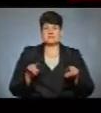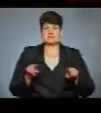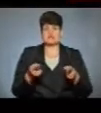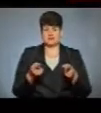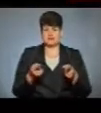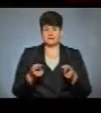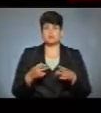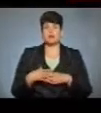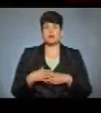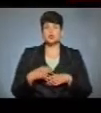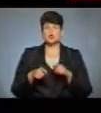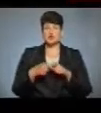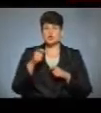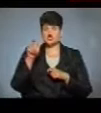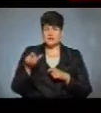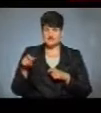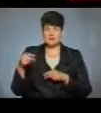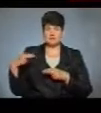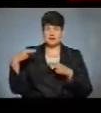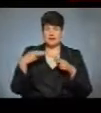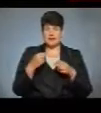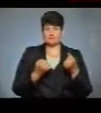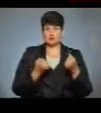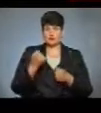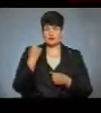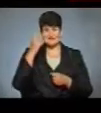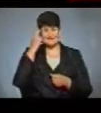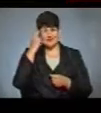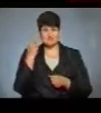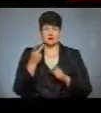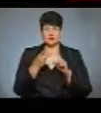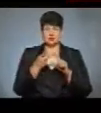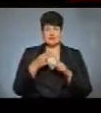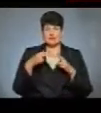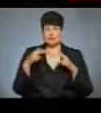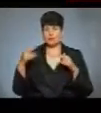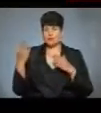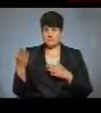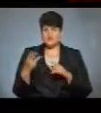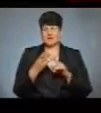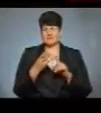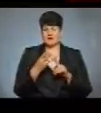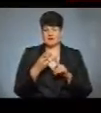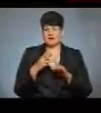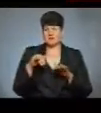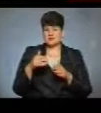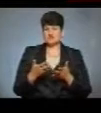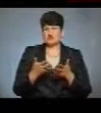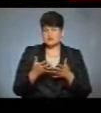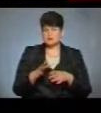автомобілі. Один із міста Києва, другий з Дніпропетровської області, а третій, як пізніше